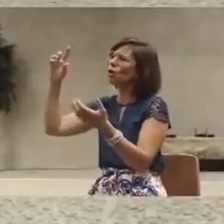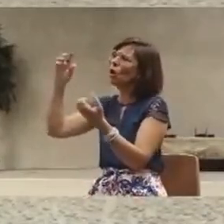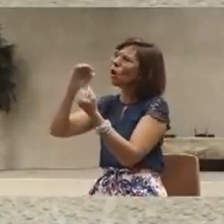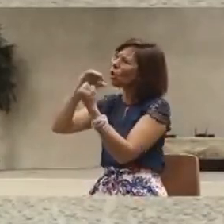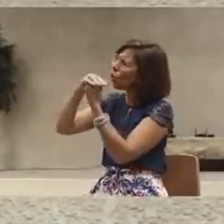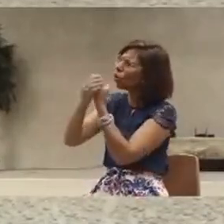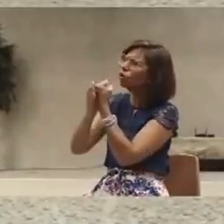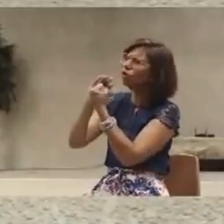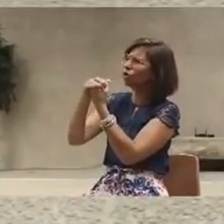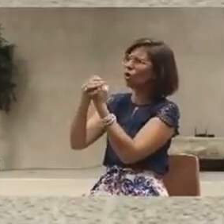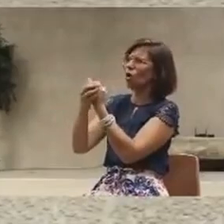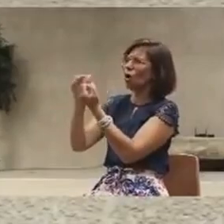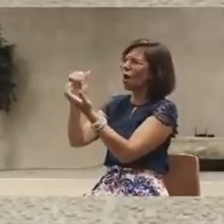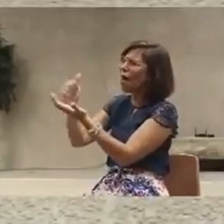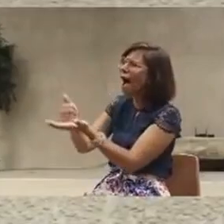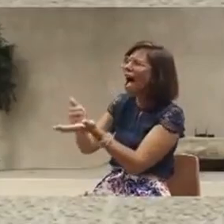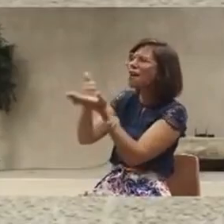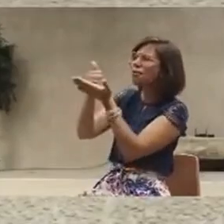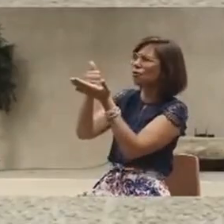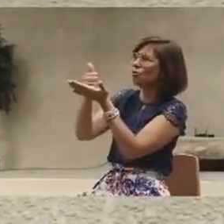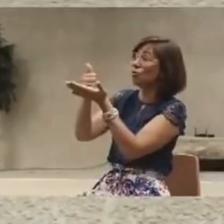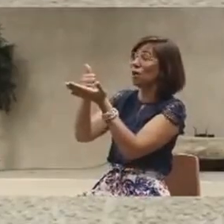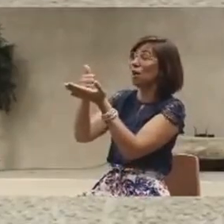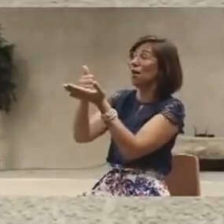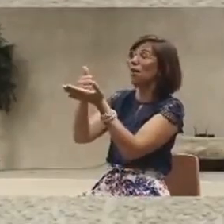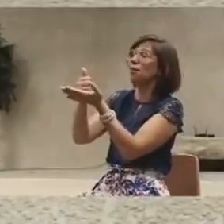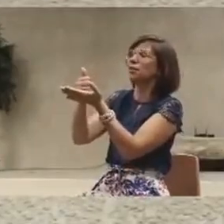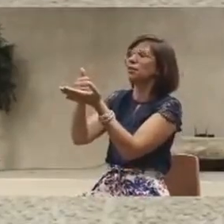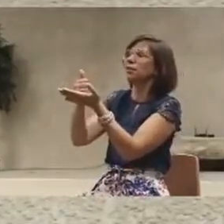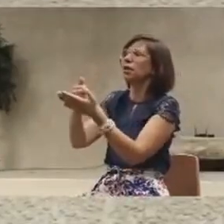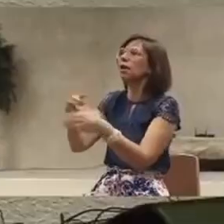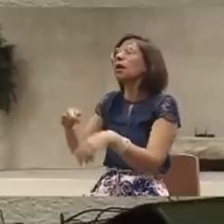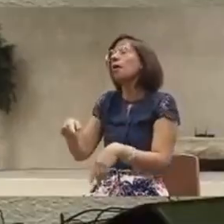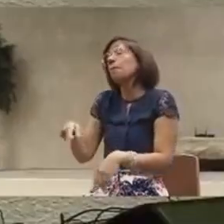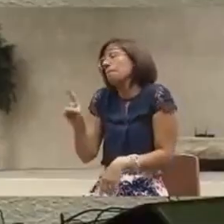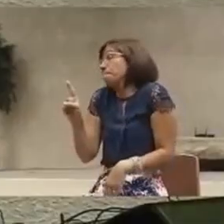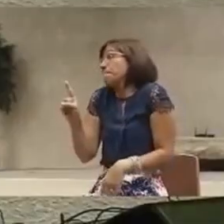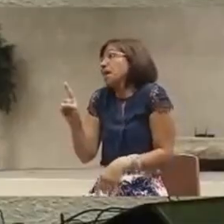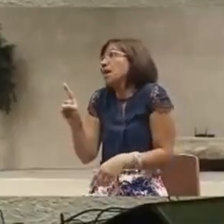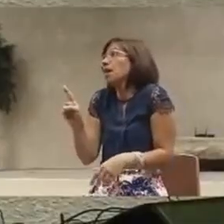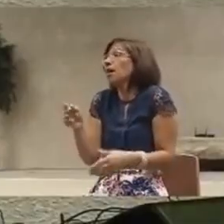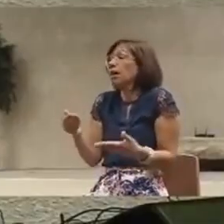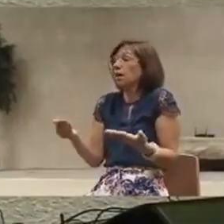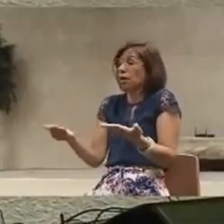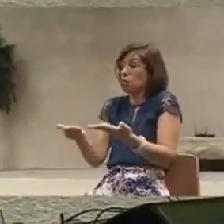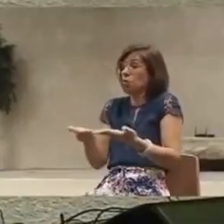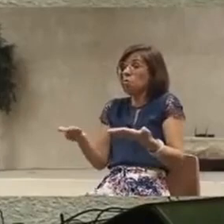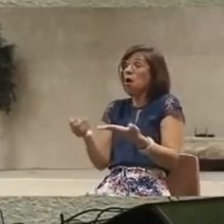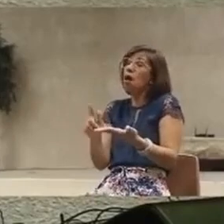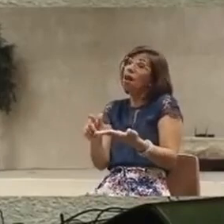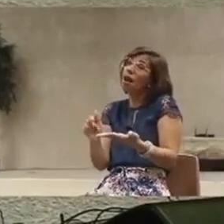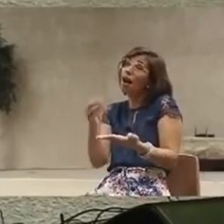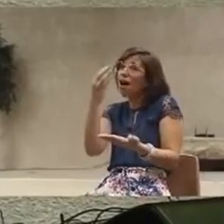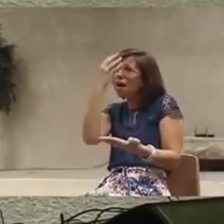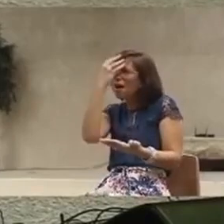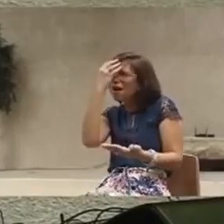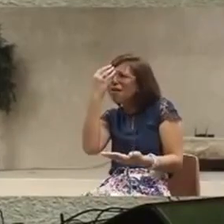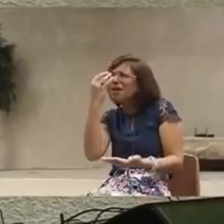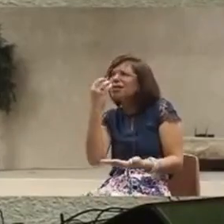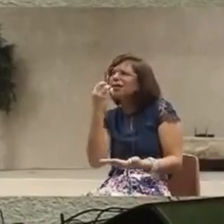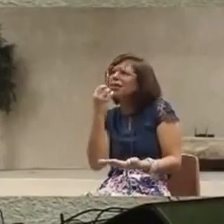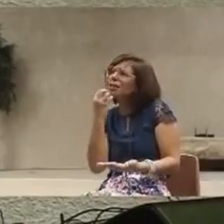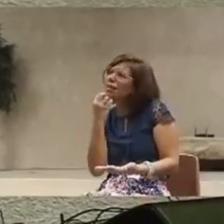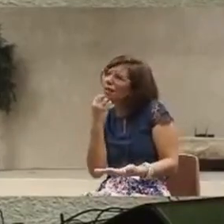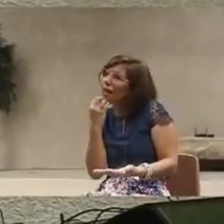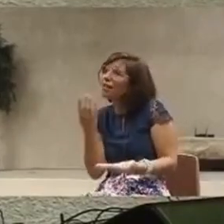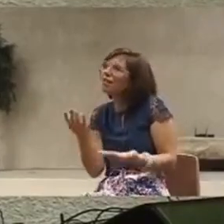mais il y a des moments où on est forcément triste. Il y a des moments où on est dans des pensées et elle se